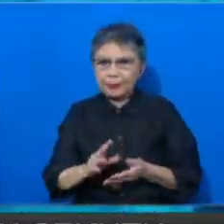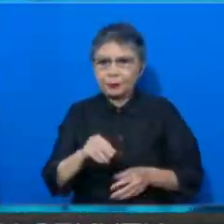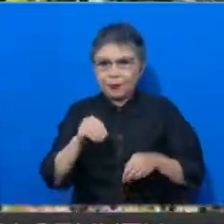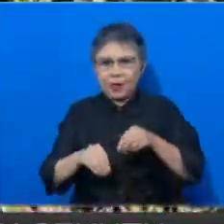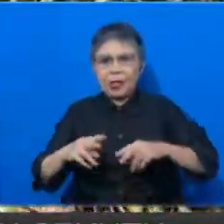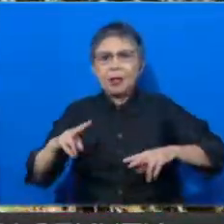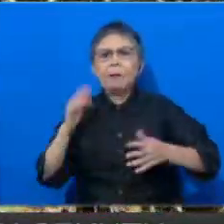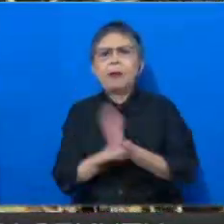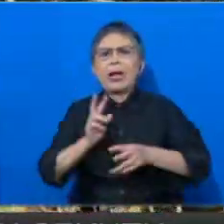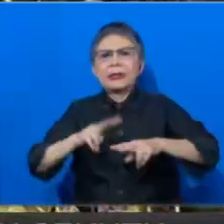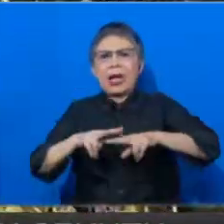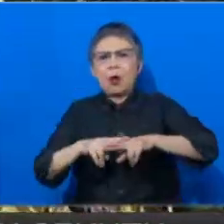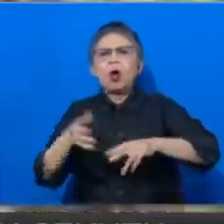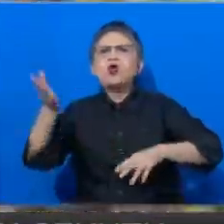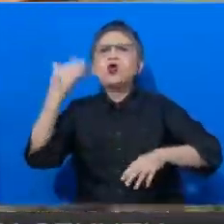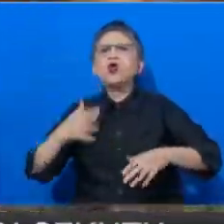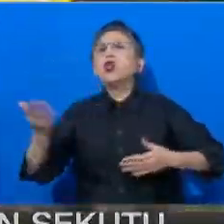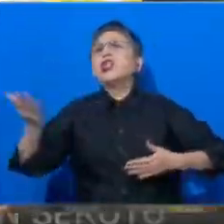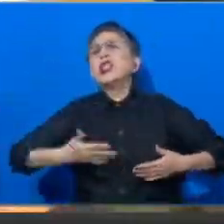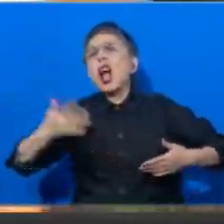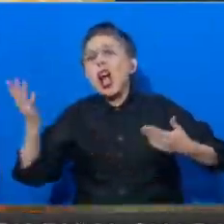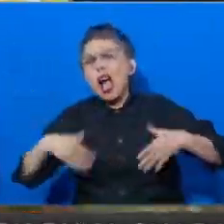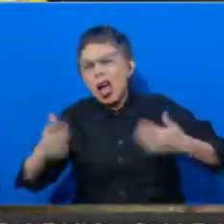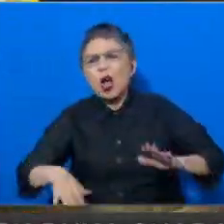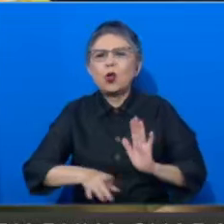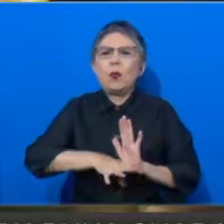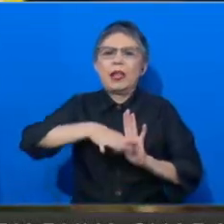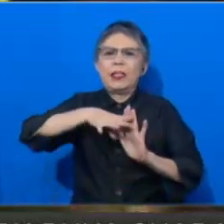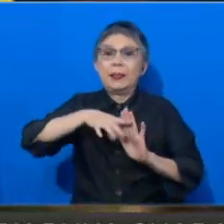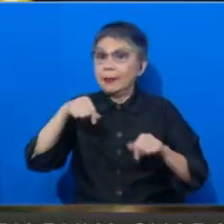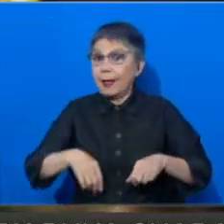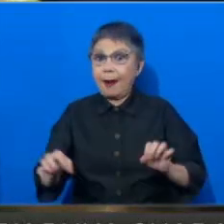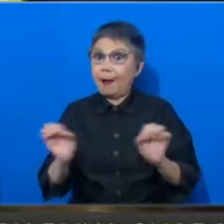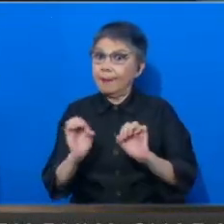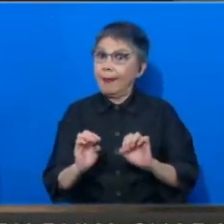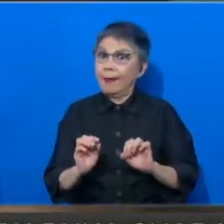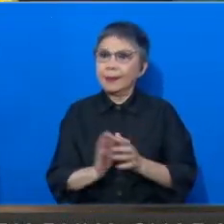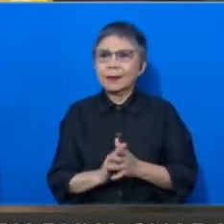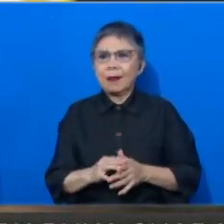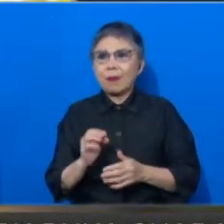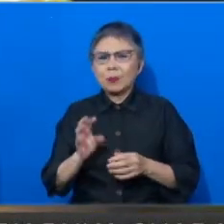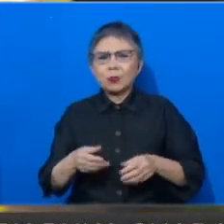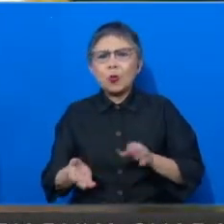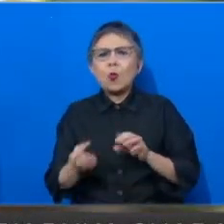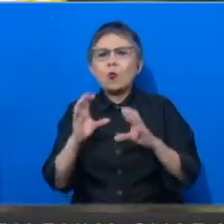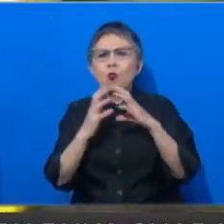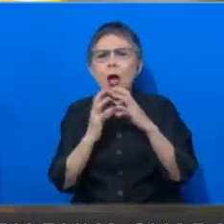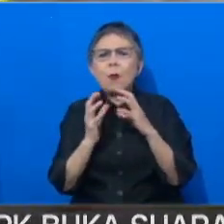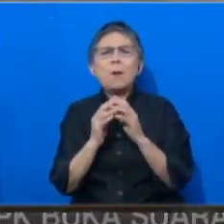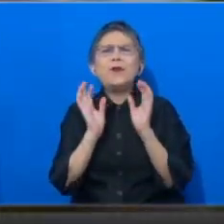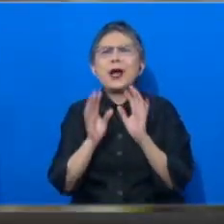lahan sawah langganan banjir, jeruk siam menghasilkan rasa manis dan segar. Bahkan berbuah terus tanpa mengenal